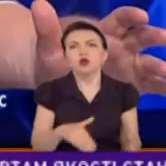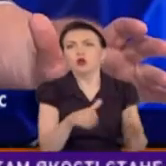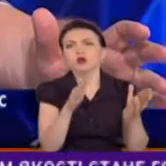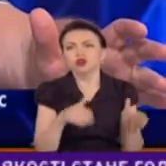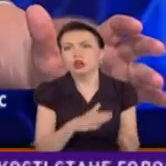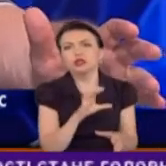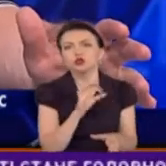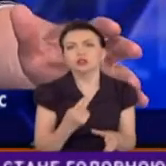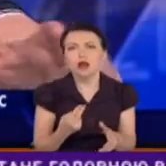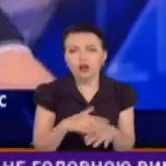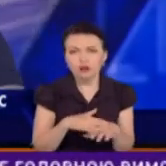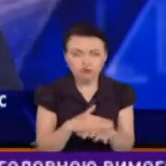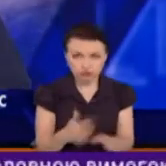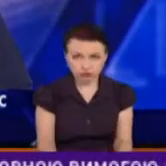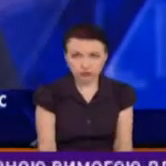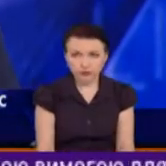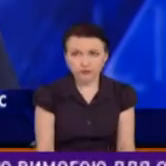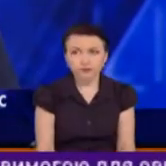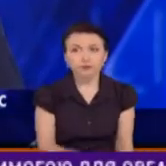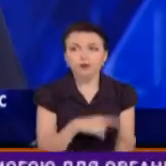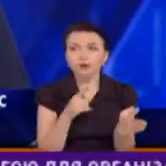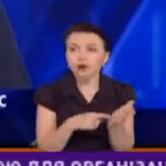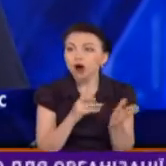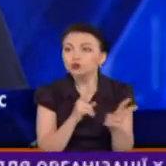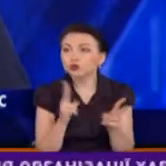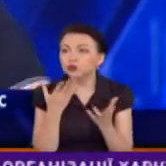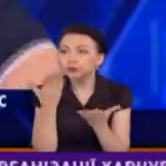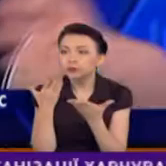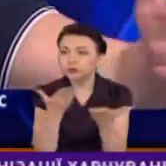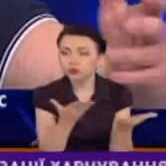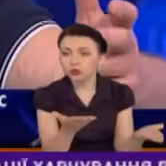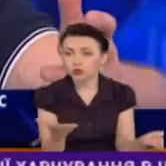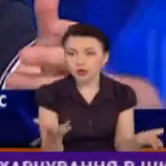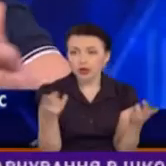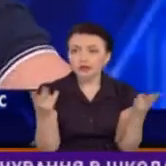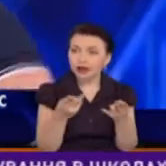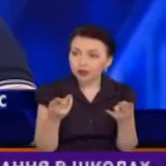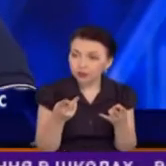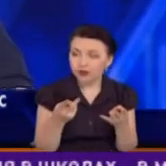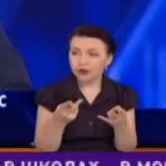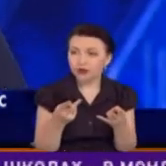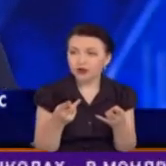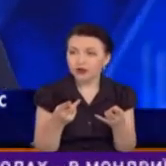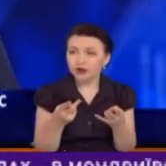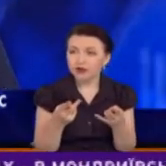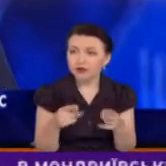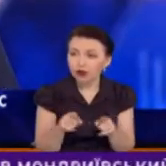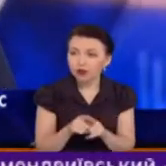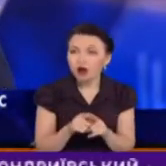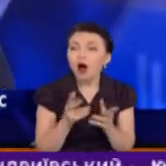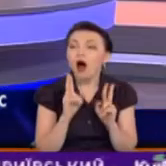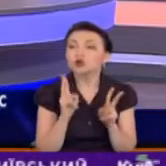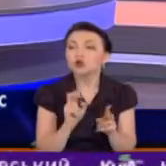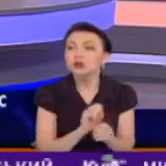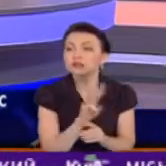шляхи і соціалка з Ревою, розумієте? І тут питання, а до кого ці питання? Треба, щоб було так. А хто забезпечить це треба? Я